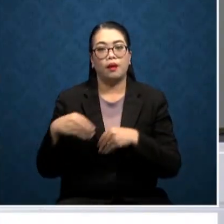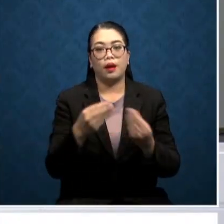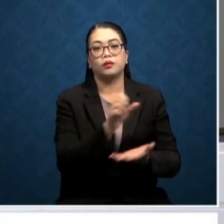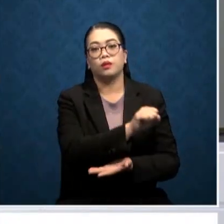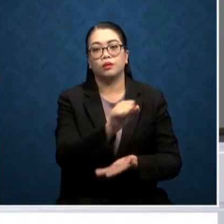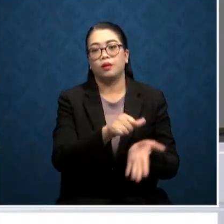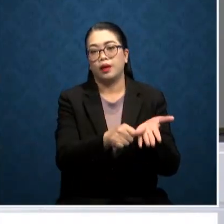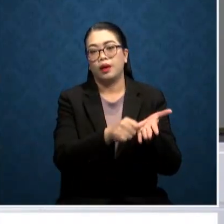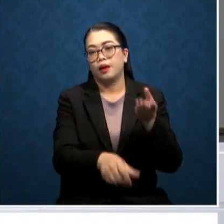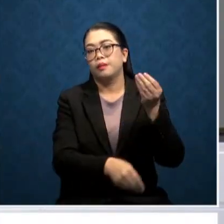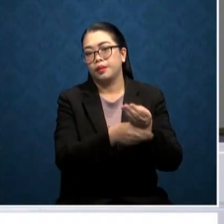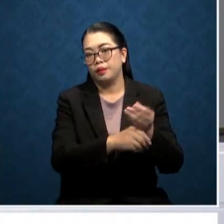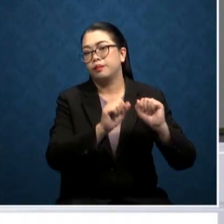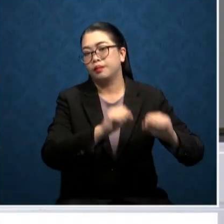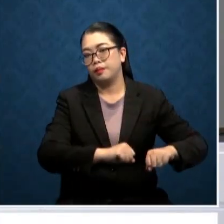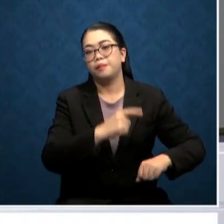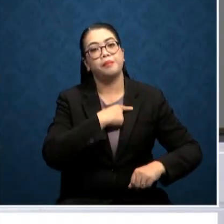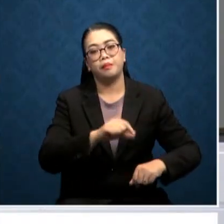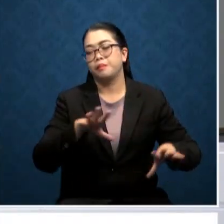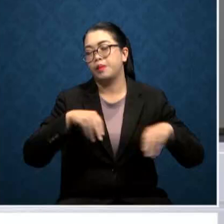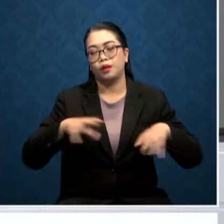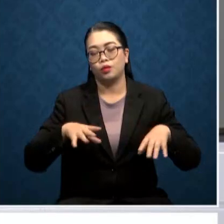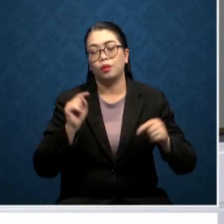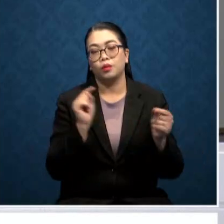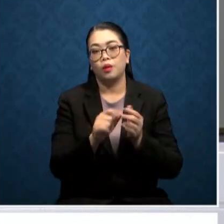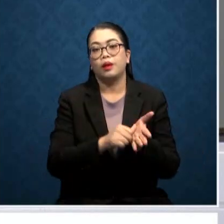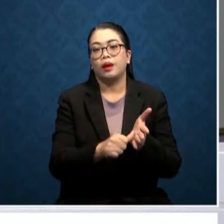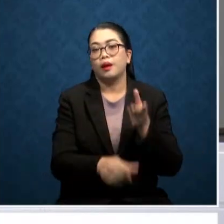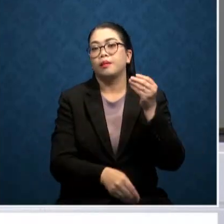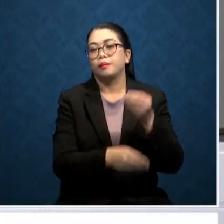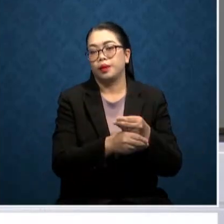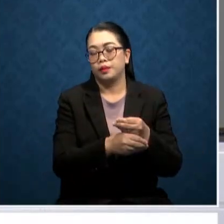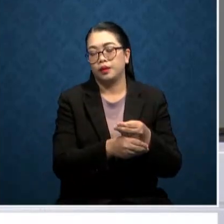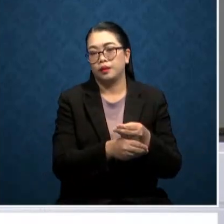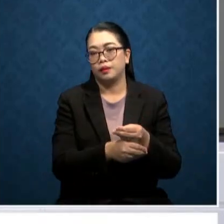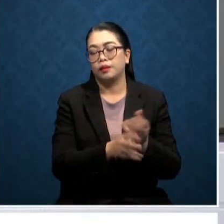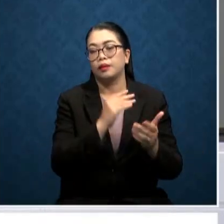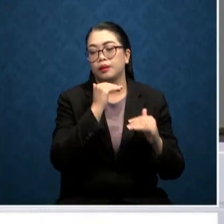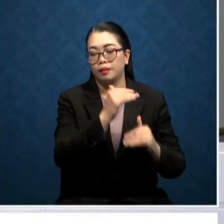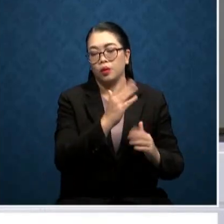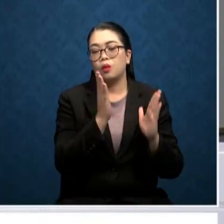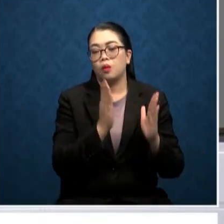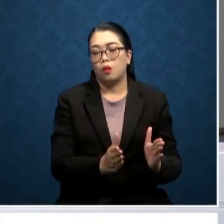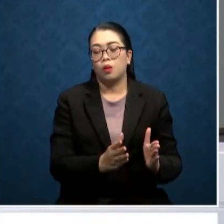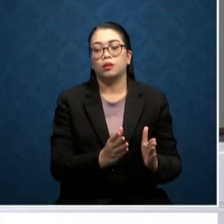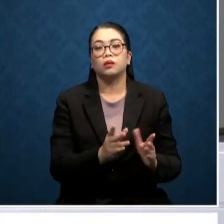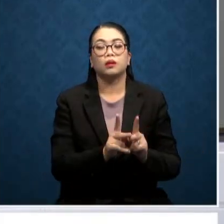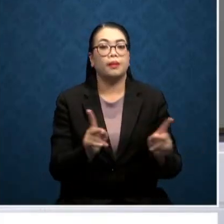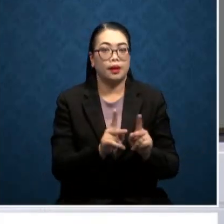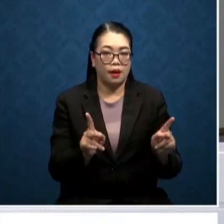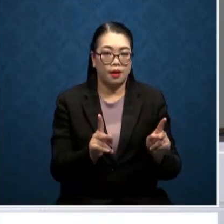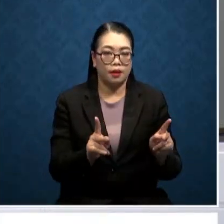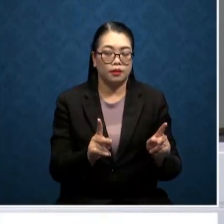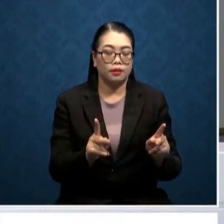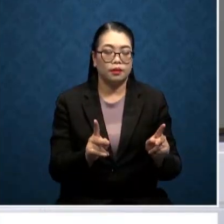ติมและลงมติไม่เห็นชอบด้วยกับการแก้ไขเพิ่มเติมและกำหนดจำนวนบุคคลที่จะประก